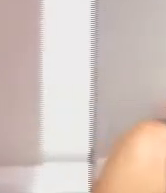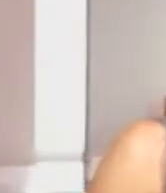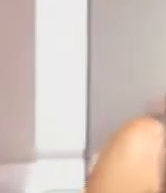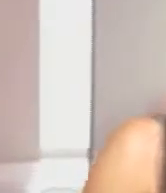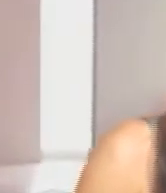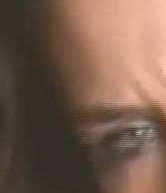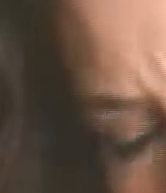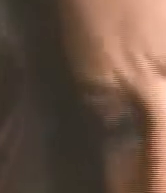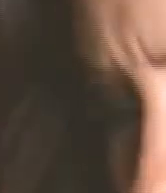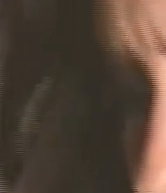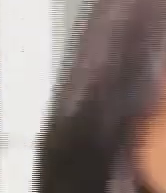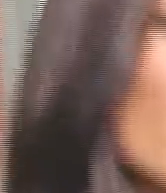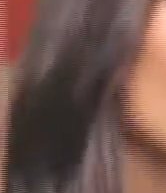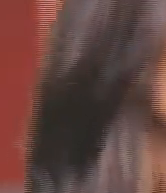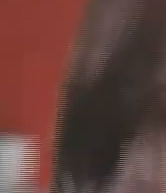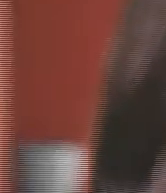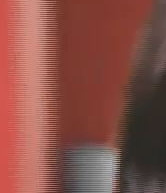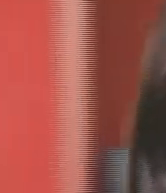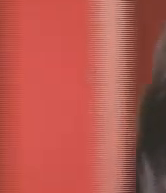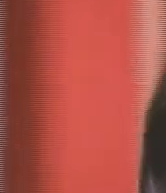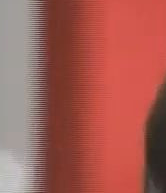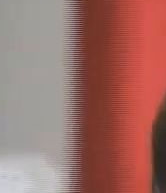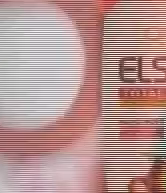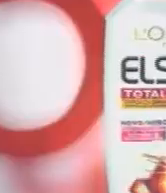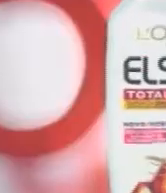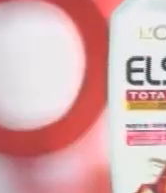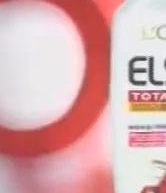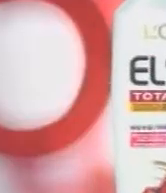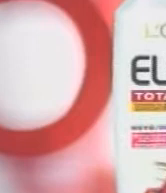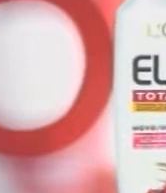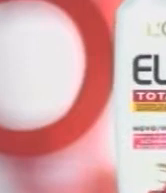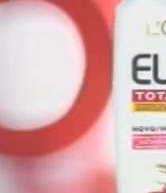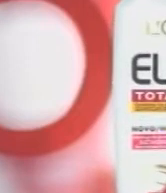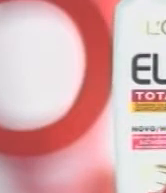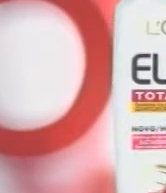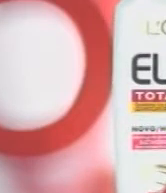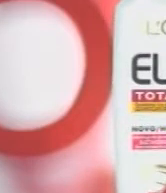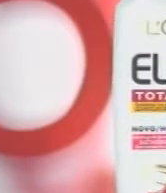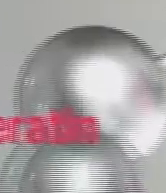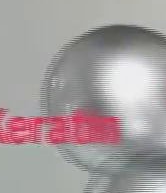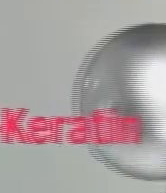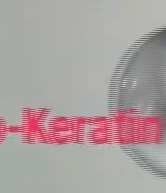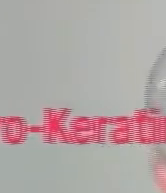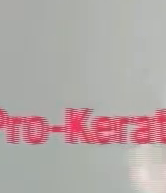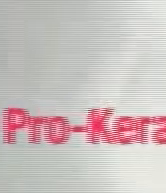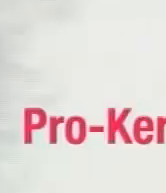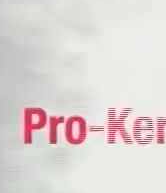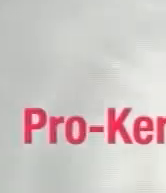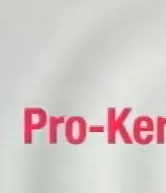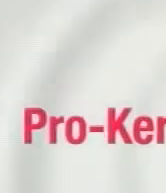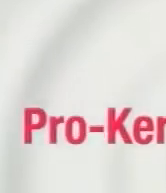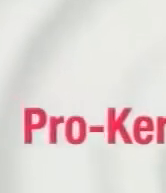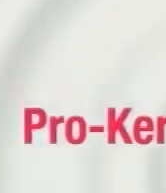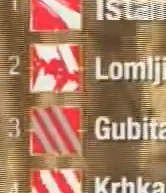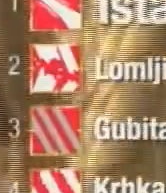Da li je dovoljan jedan razlog da promenite šampon? L7 vam nudi 5. Novo L7 za potpuno obnavljanje 5 od L'Oreala. Obnavljajuća formula